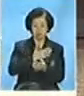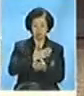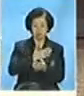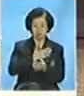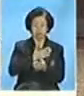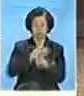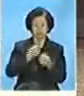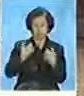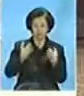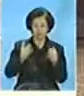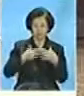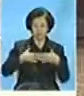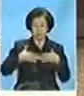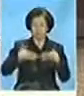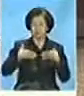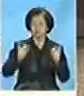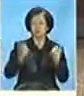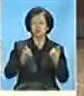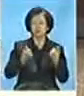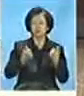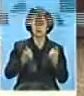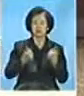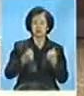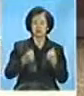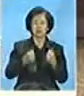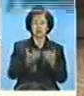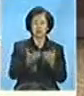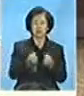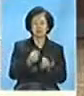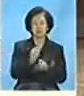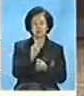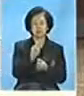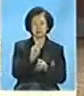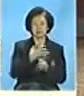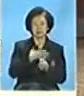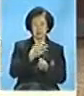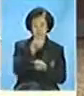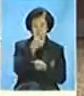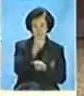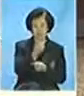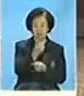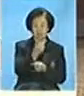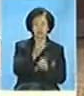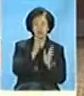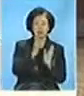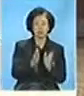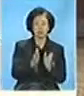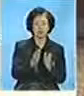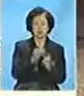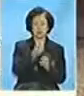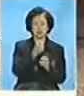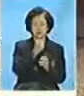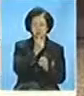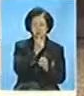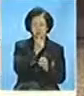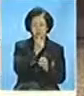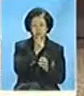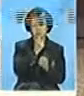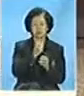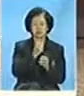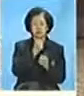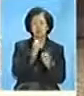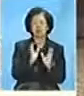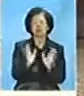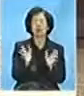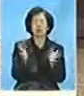มได้รับนั้นมีอยู่แค่อย่างเดียวคือความสุขที่ได้เห็นคนที่มีทุกข์ได้พ้นจากความทุกข์